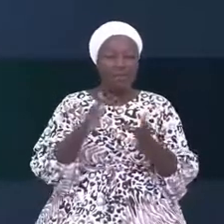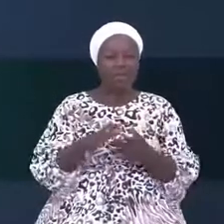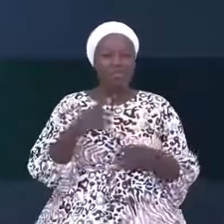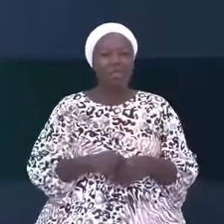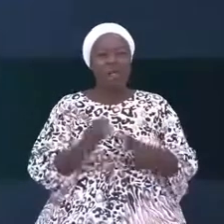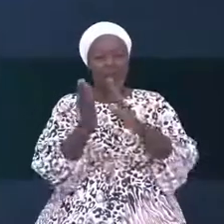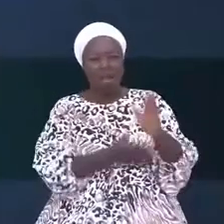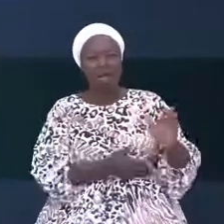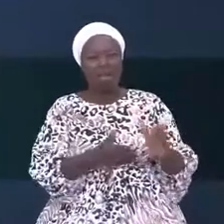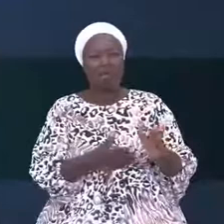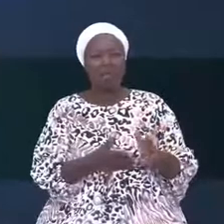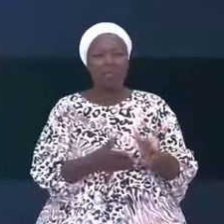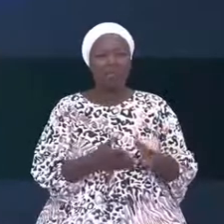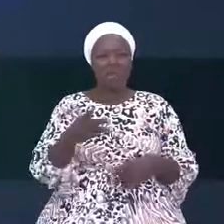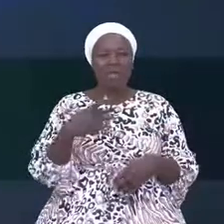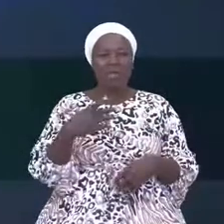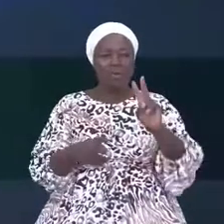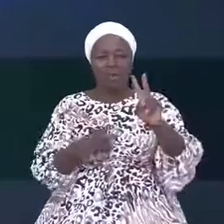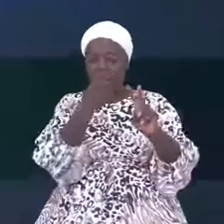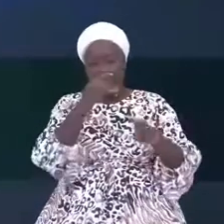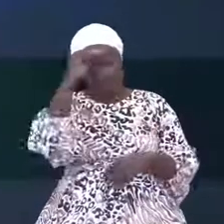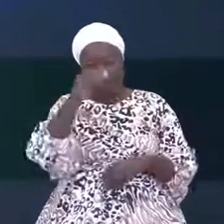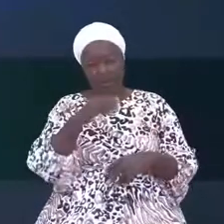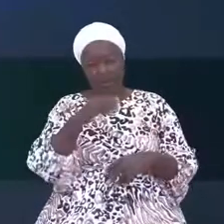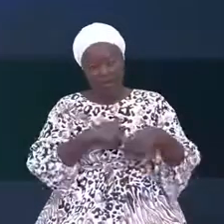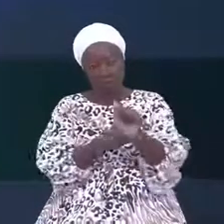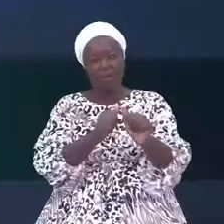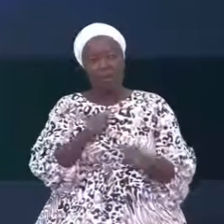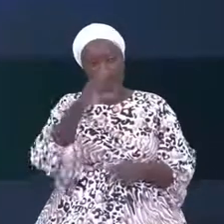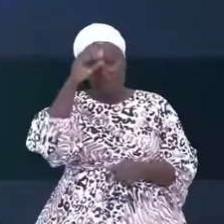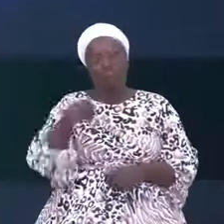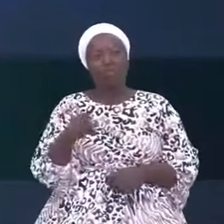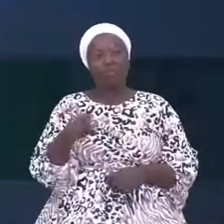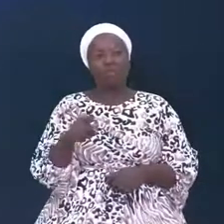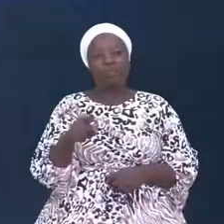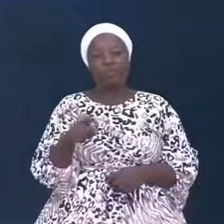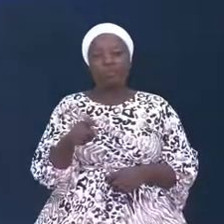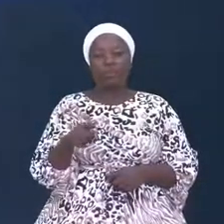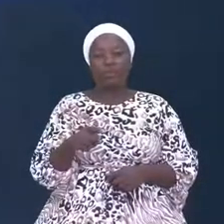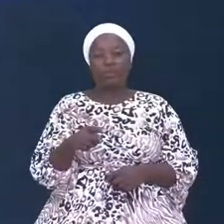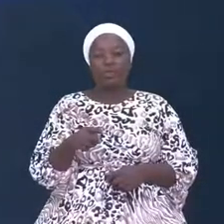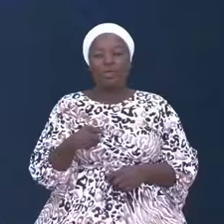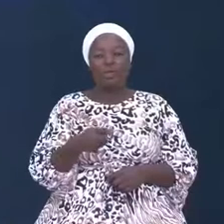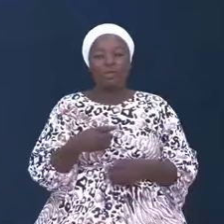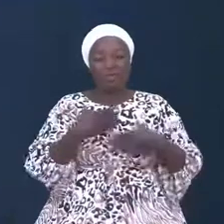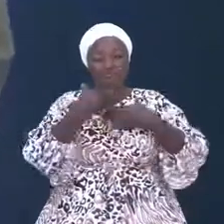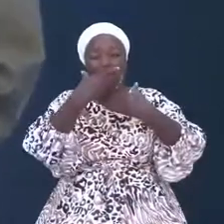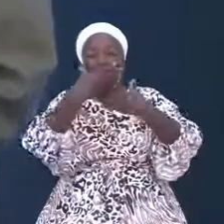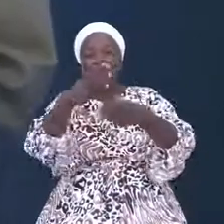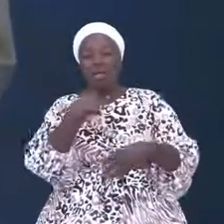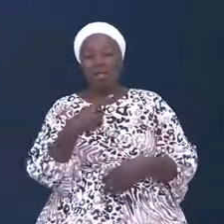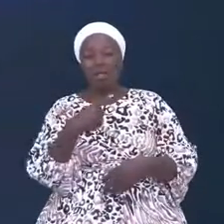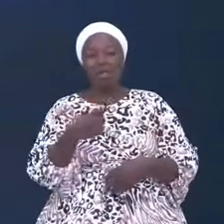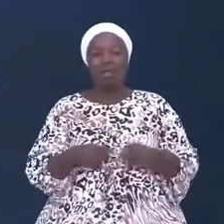27. Étant parti de là, Jésus fut suivi par deux aveugles